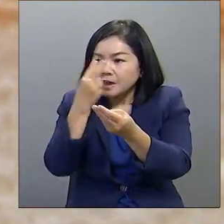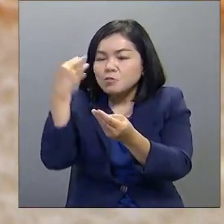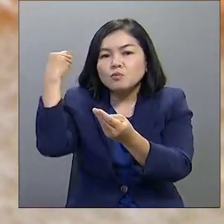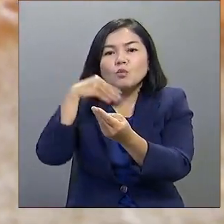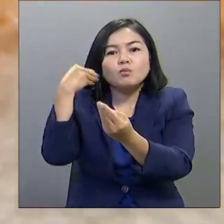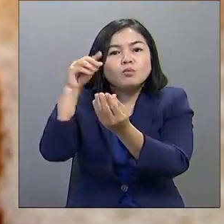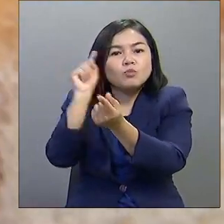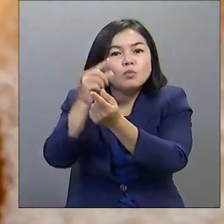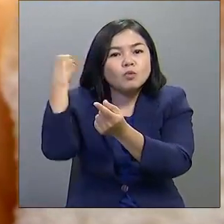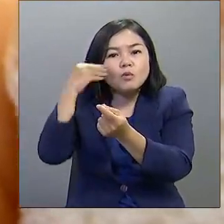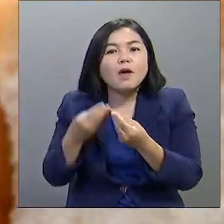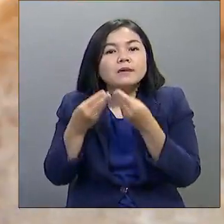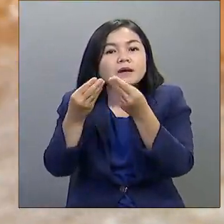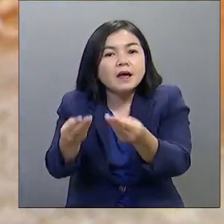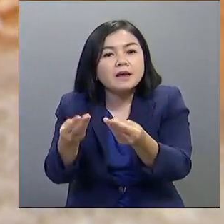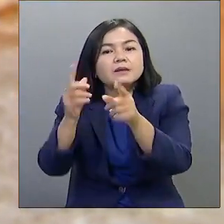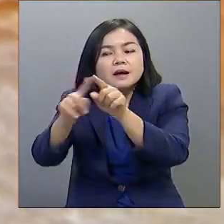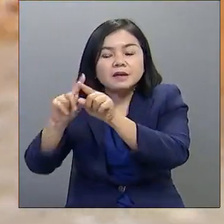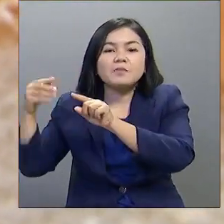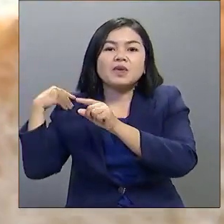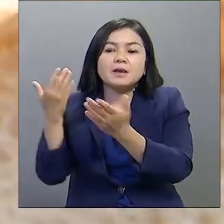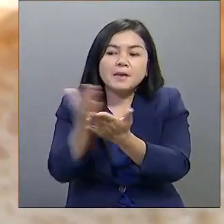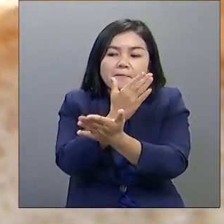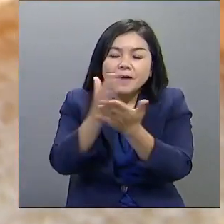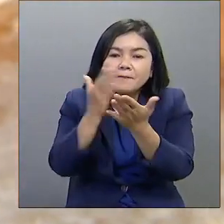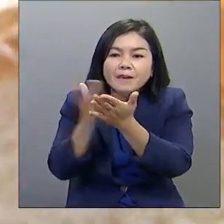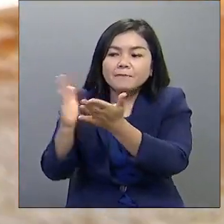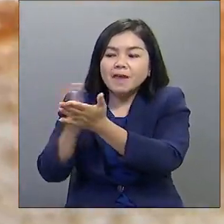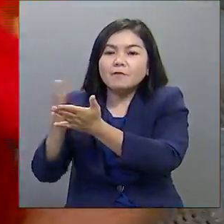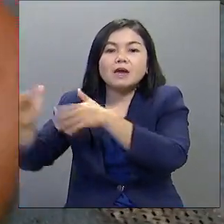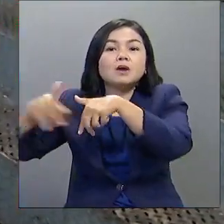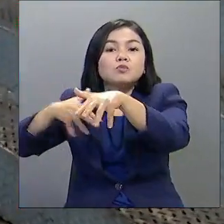ลยขยับการแบ่งการทำขึ้นเรื่อยๆ